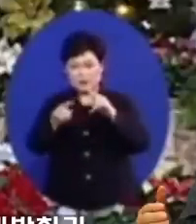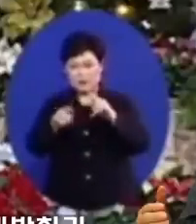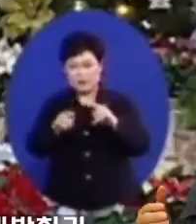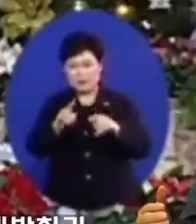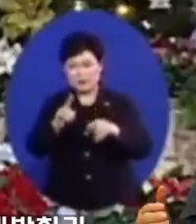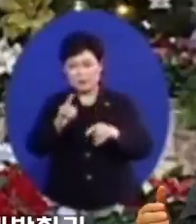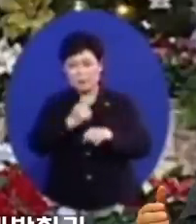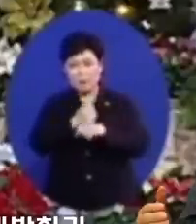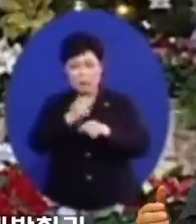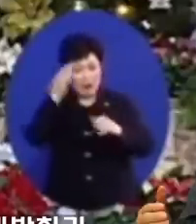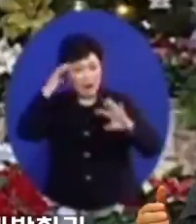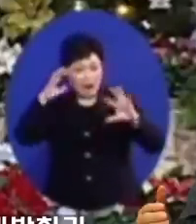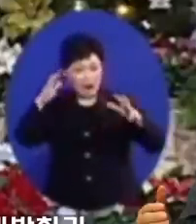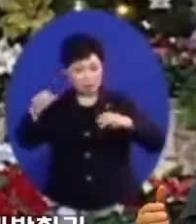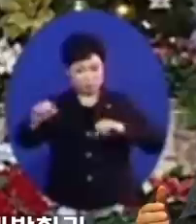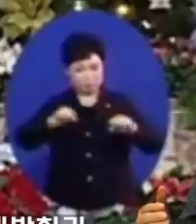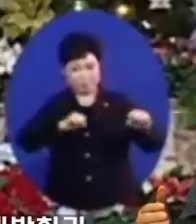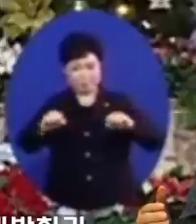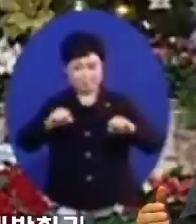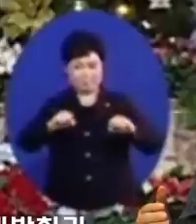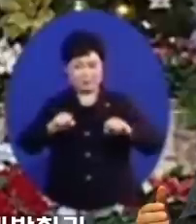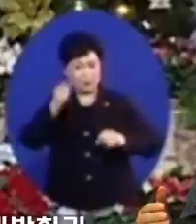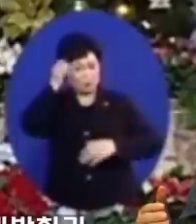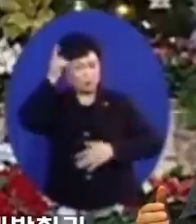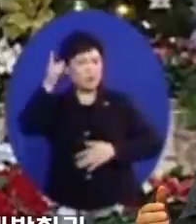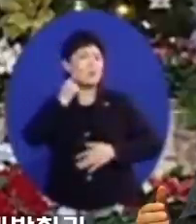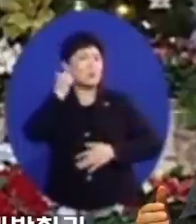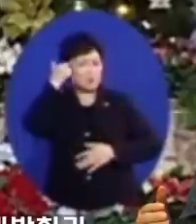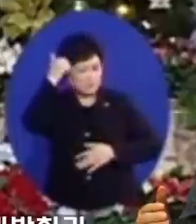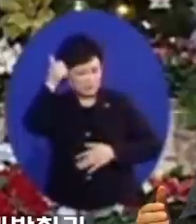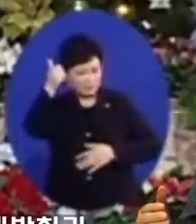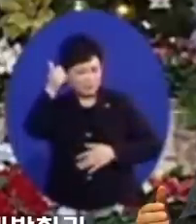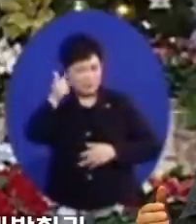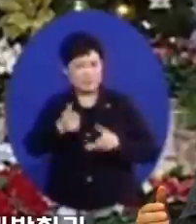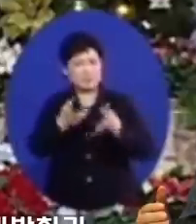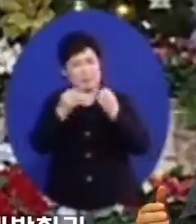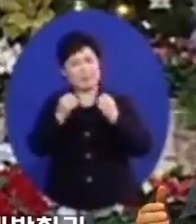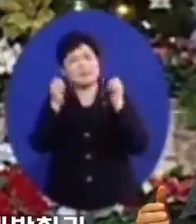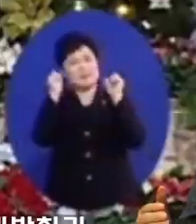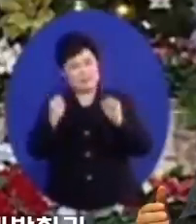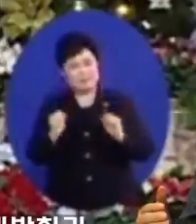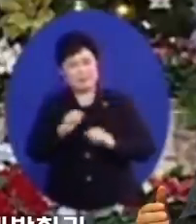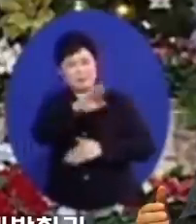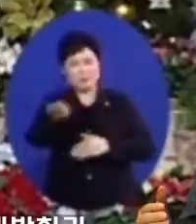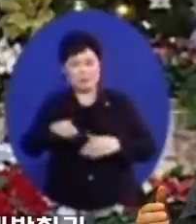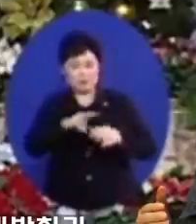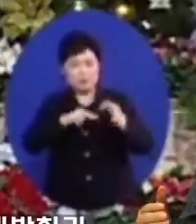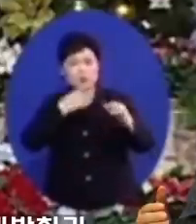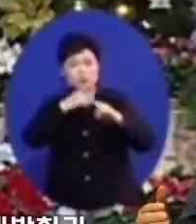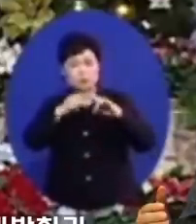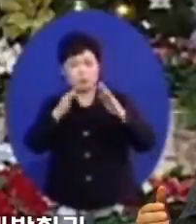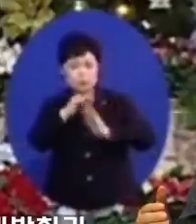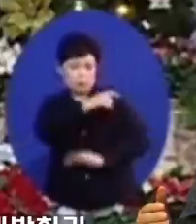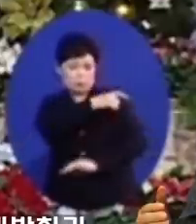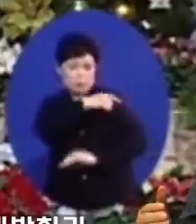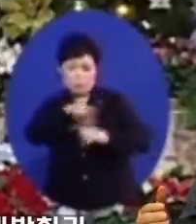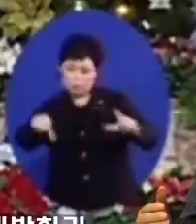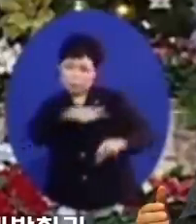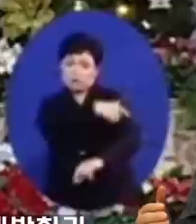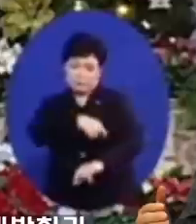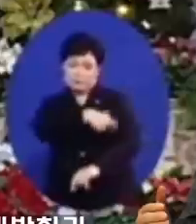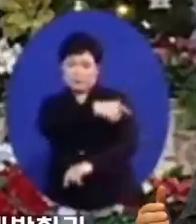움직이는 위대한 목사 같은 사람들이 많습니다. 우리 교회에 있을 때 평범한 집사요,